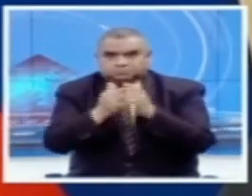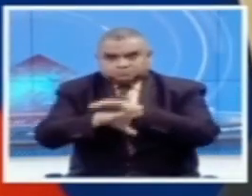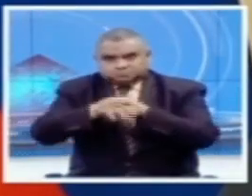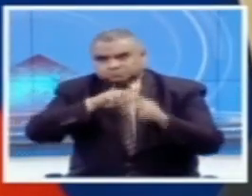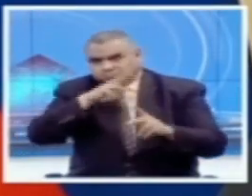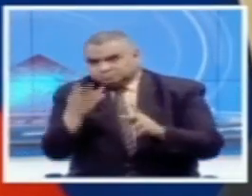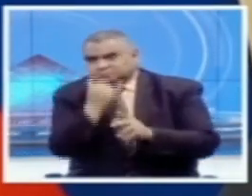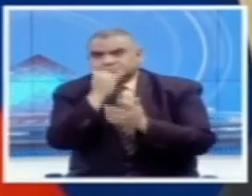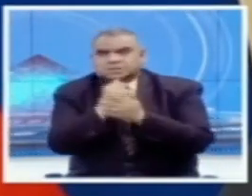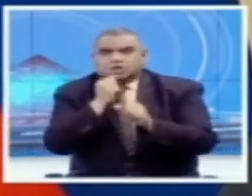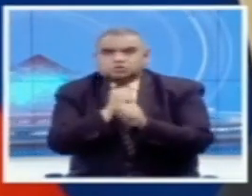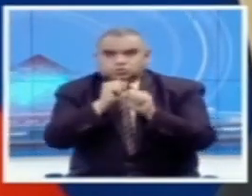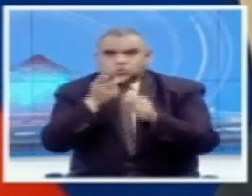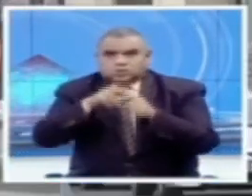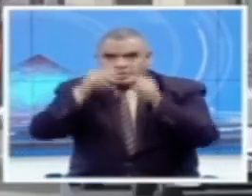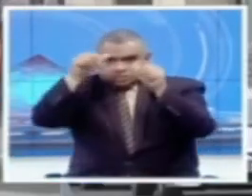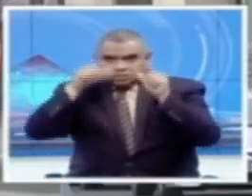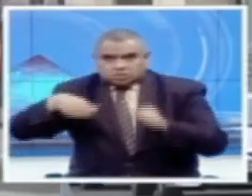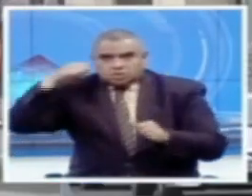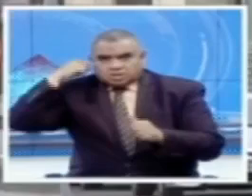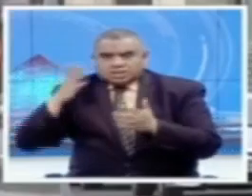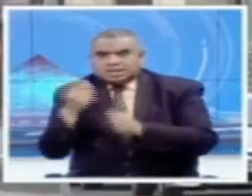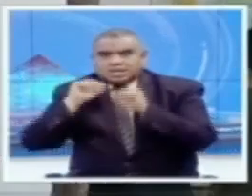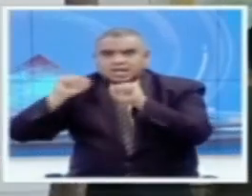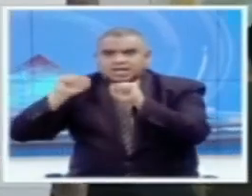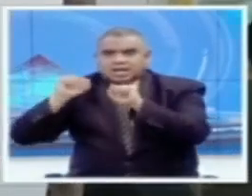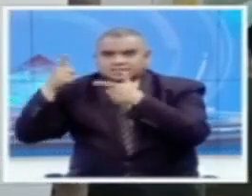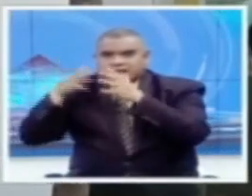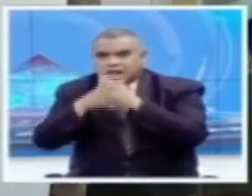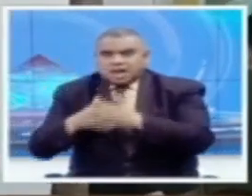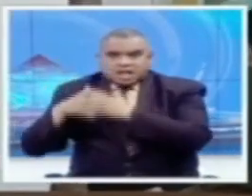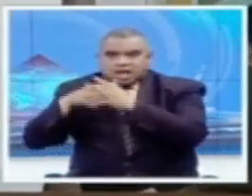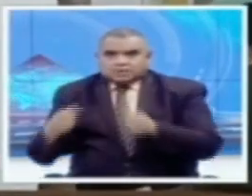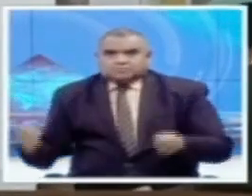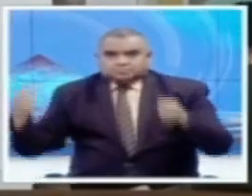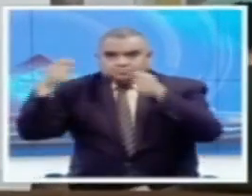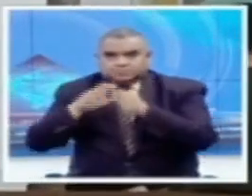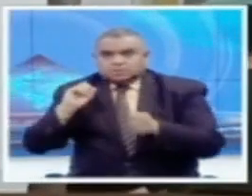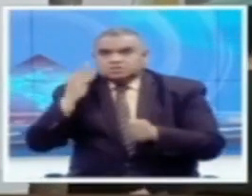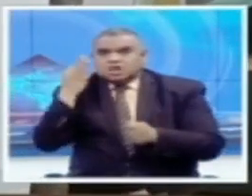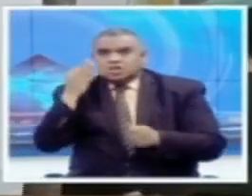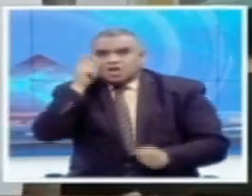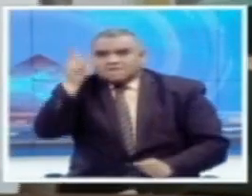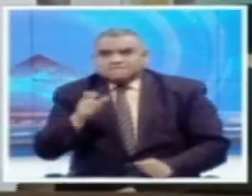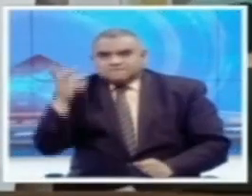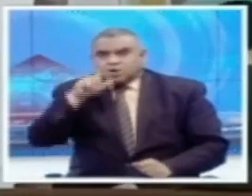أخرى جديدة. هذا وأعلنت وزارة الخزانة الأمريكية إضافة 13 فرد